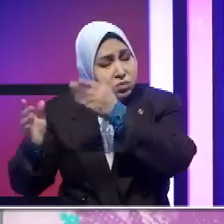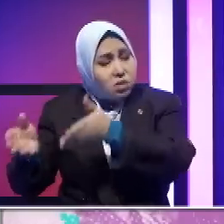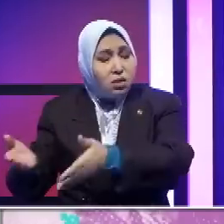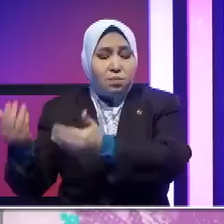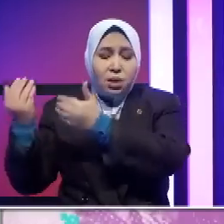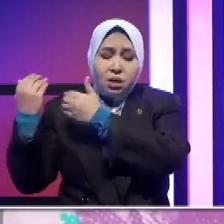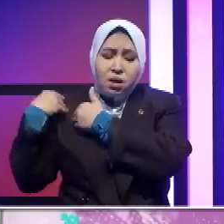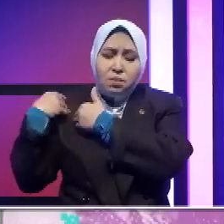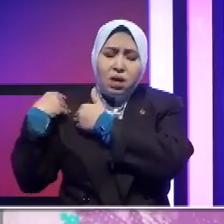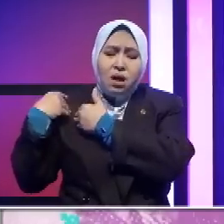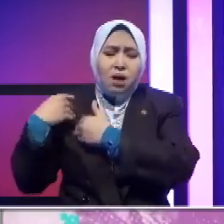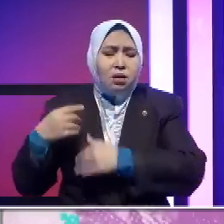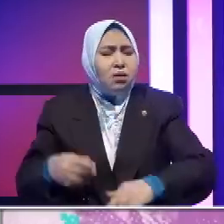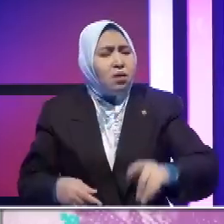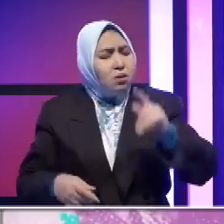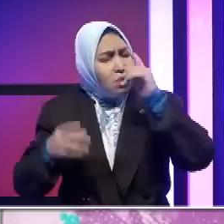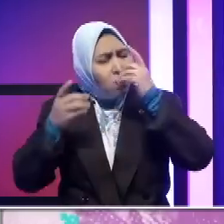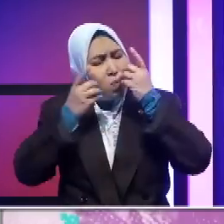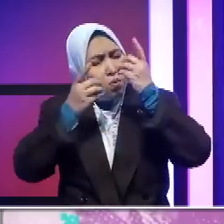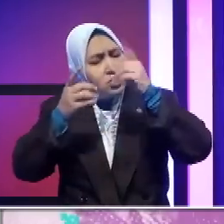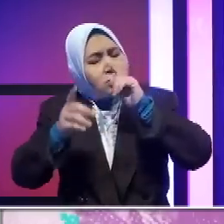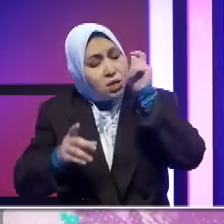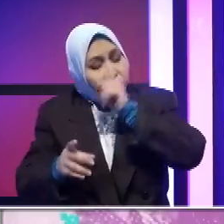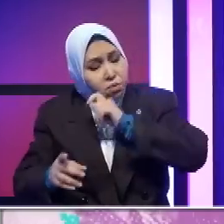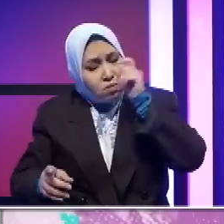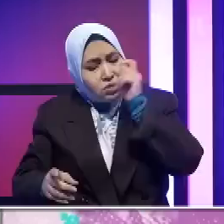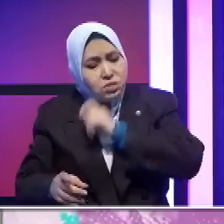وإن يك صادقا